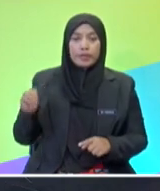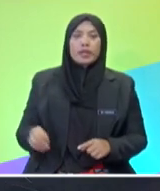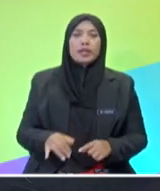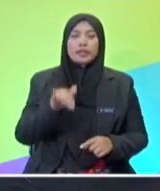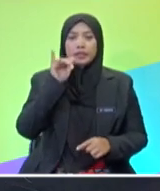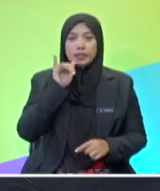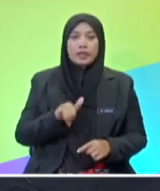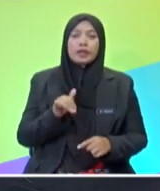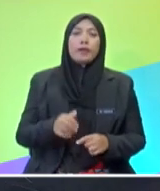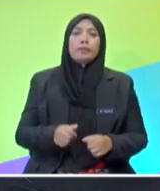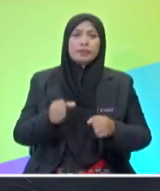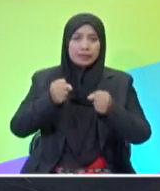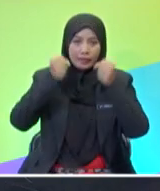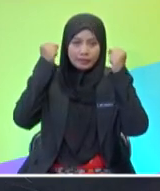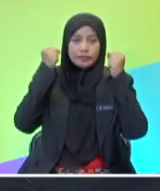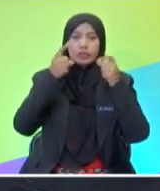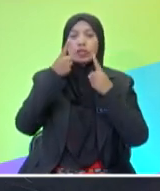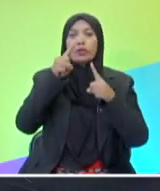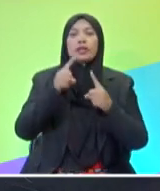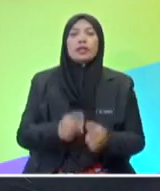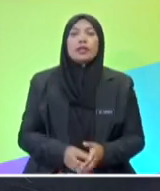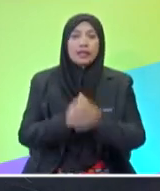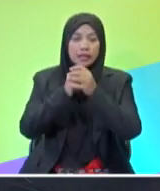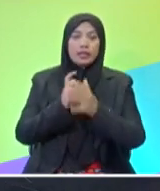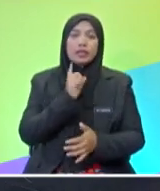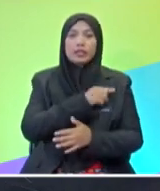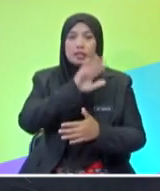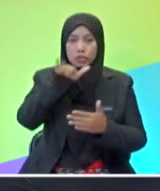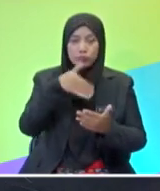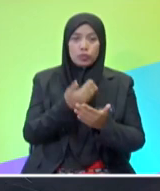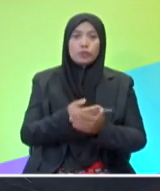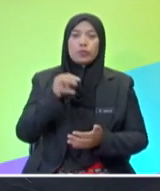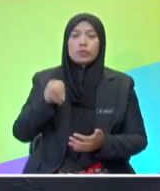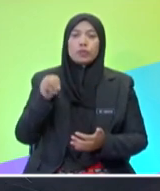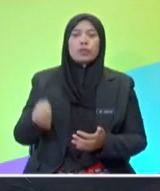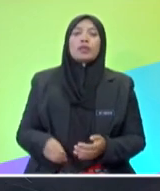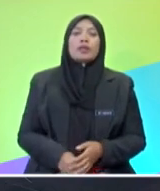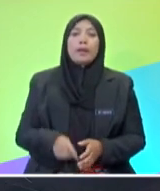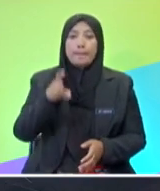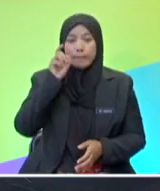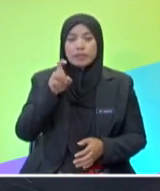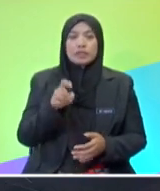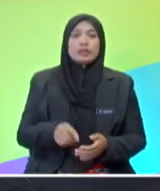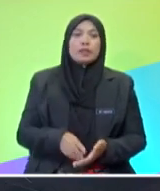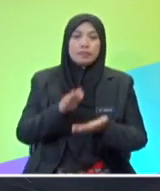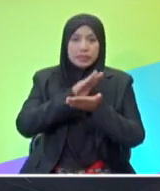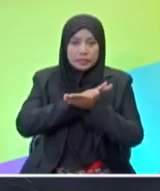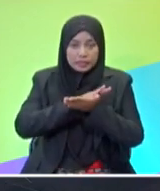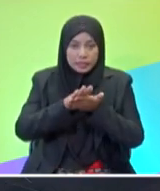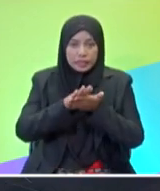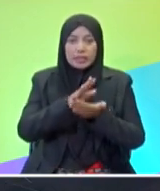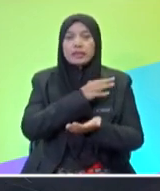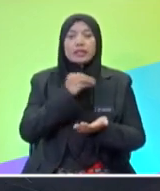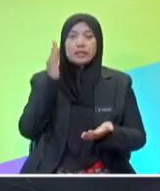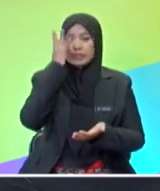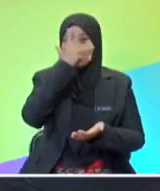Baik, tahniah juga kepada kita semua. Kenapa Ustazah? Kerana kita semua murid-murid pastikan diri kita bersih dan juga cantik selalu